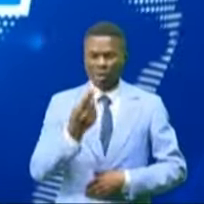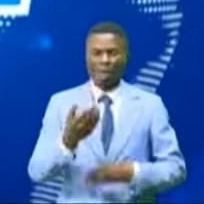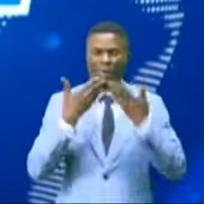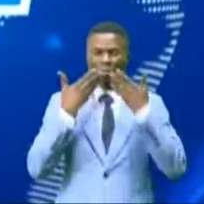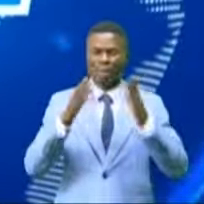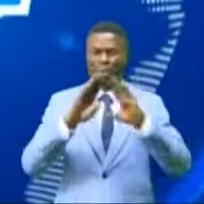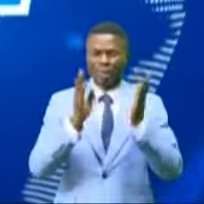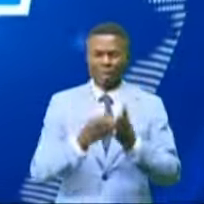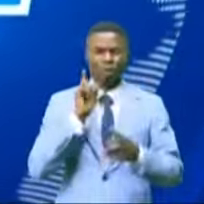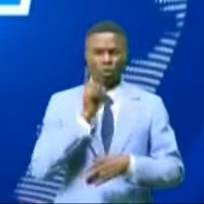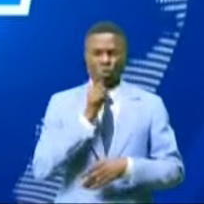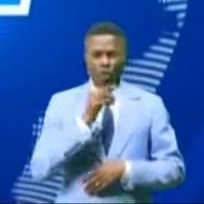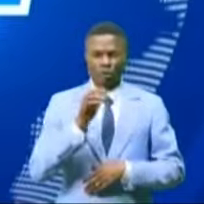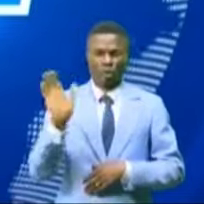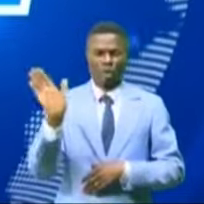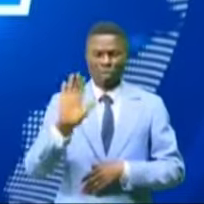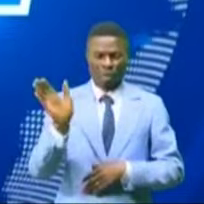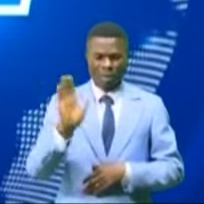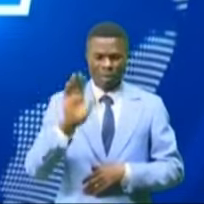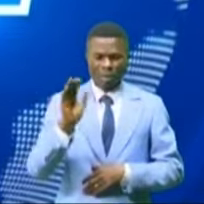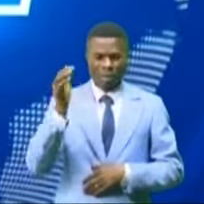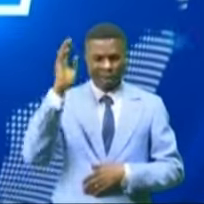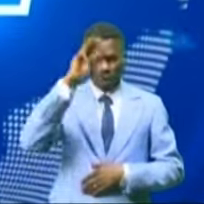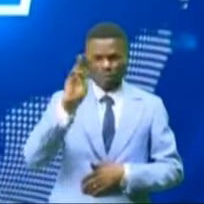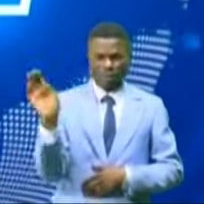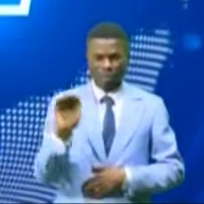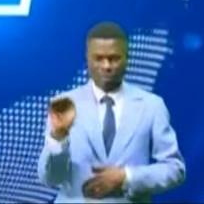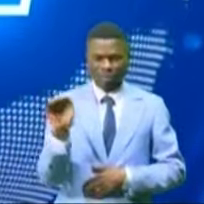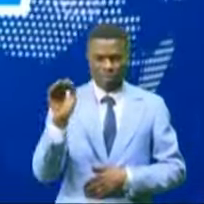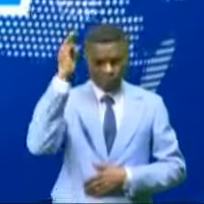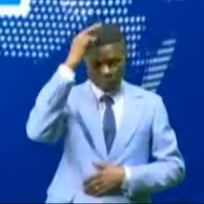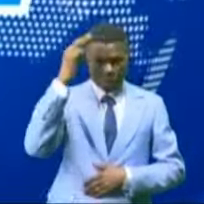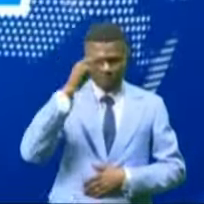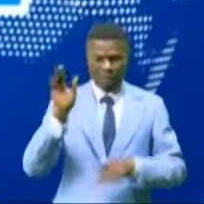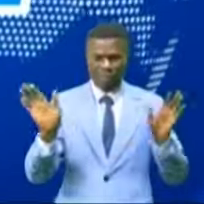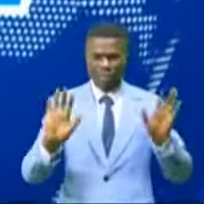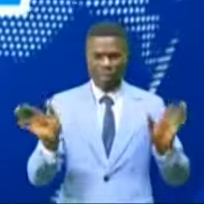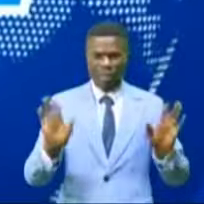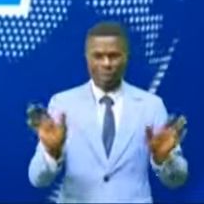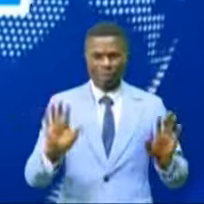revient à 20h pour la suite de l'actualité. Quant à moi, je vous dis merci à vous de l'avoir suivi. Au revoir.